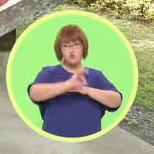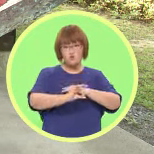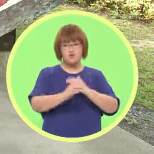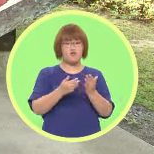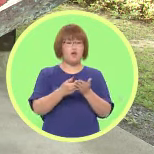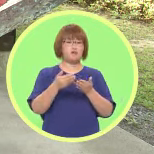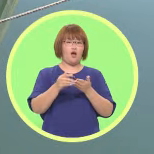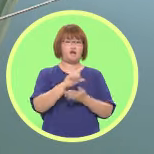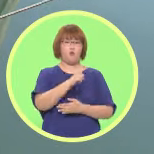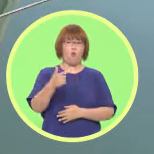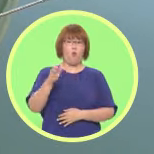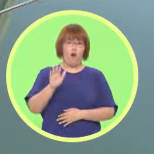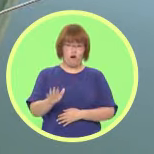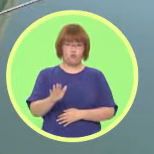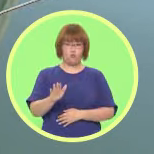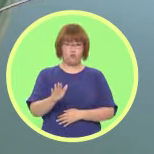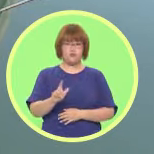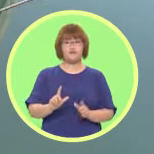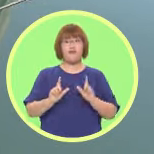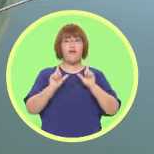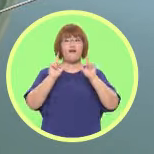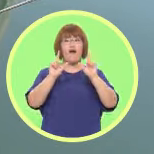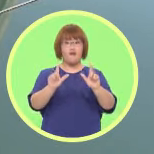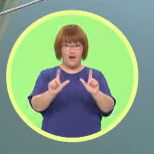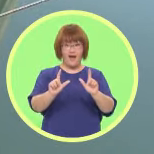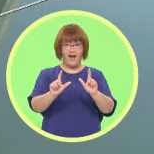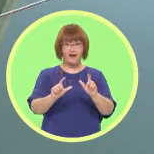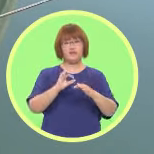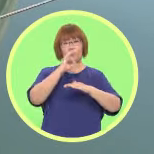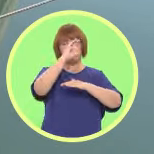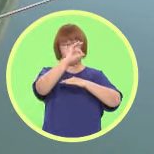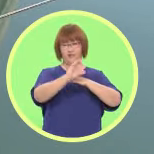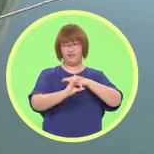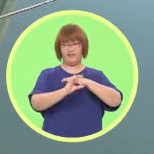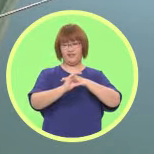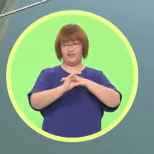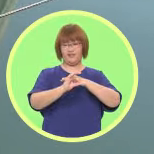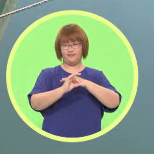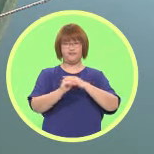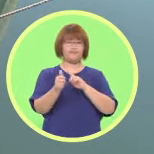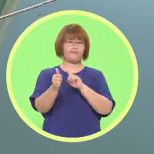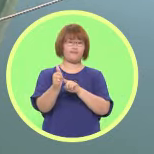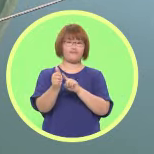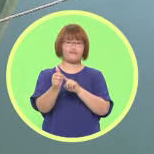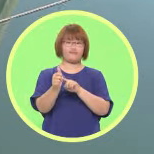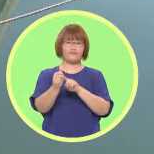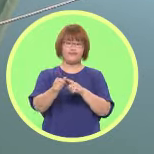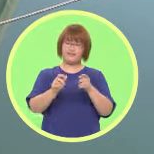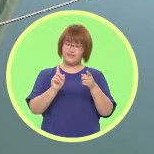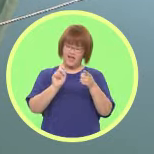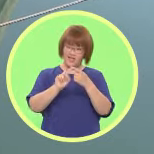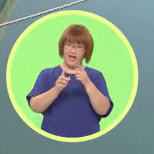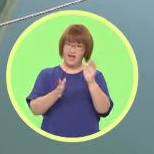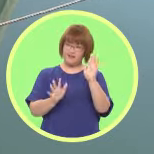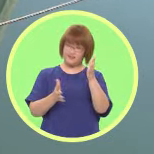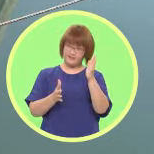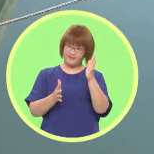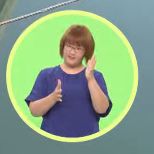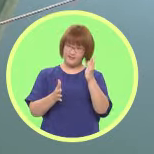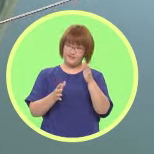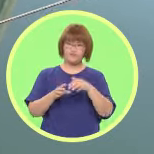施されています。 ということで、こちらの船のデザインのモチーフは夕日でした。野々村さん、正